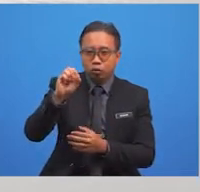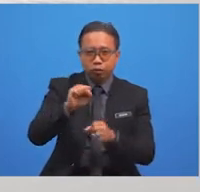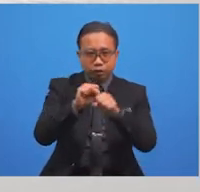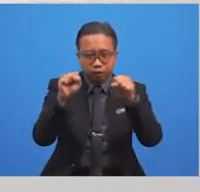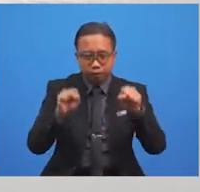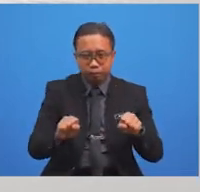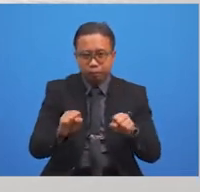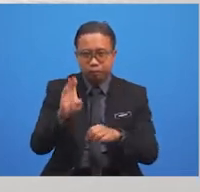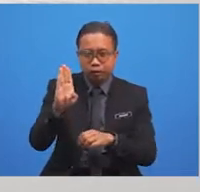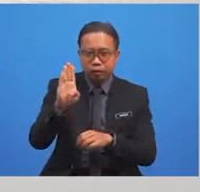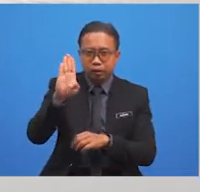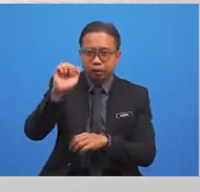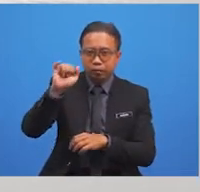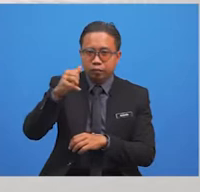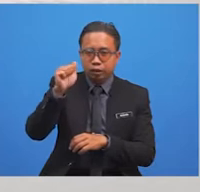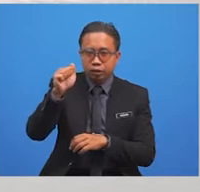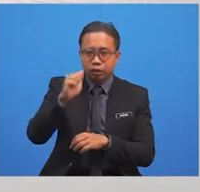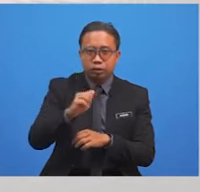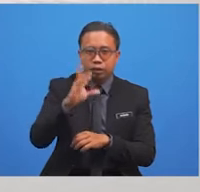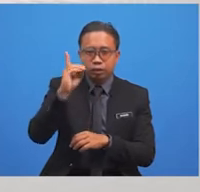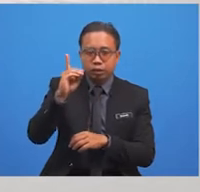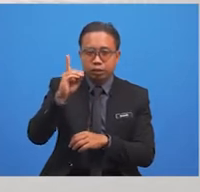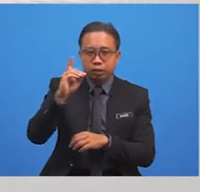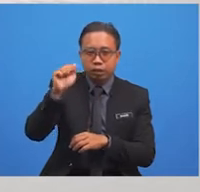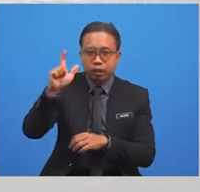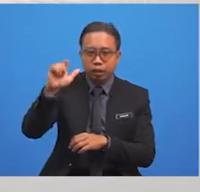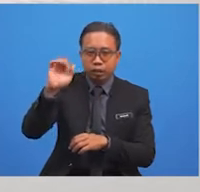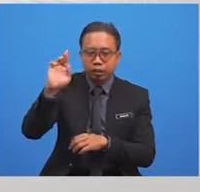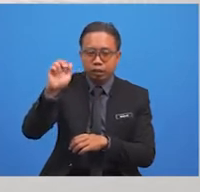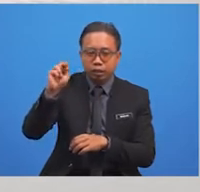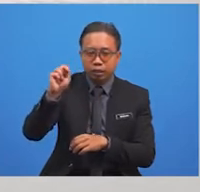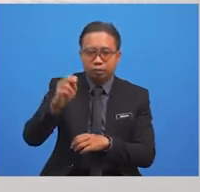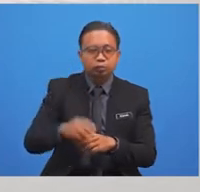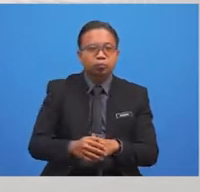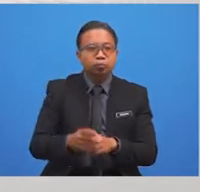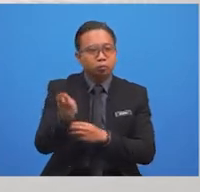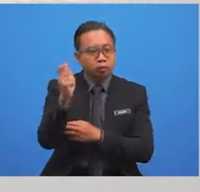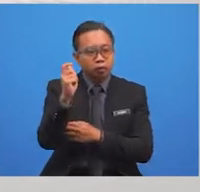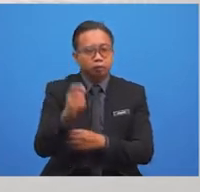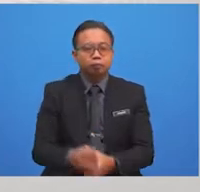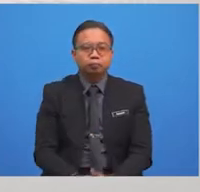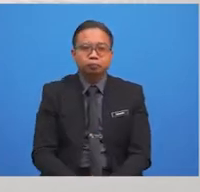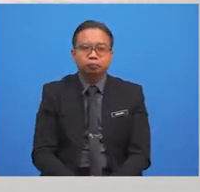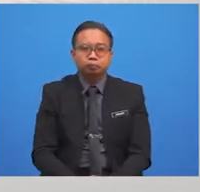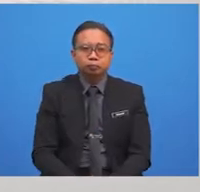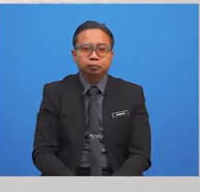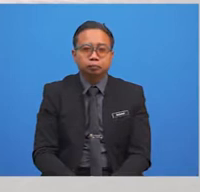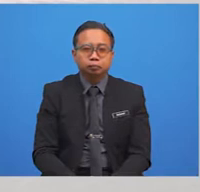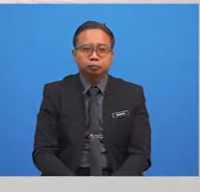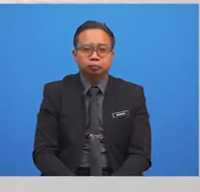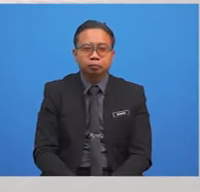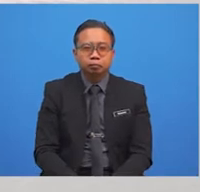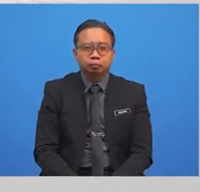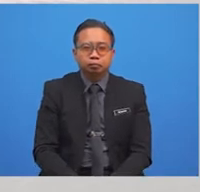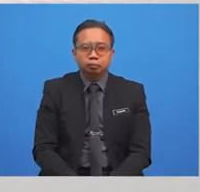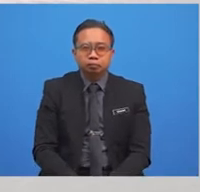C. Baja organik. Dan D. Aliran tenaga. Cikgu beri masa 3 saat dari